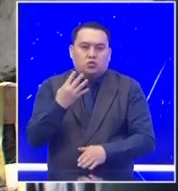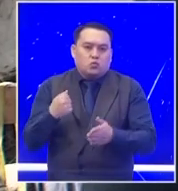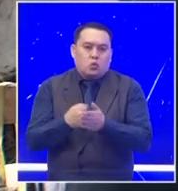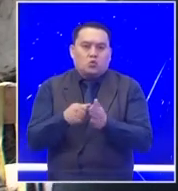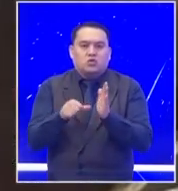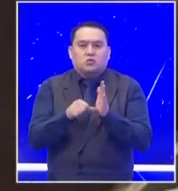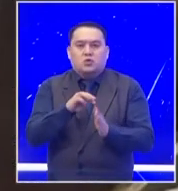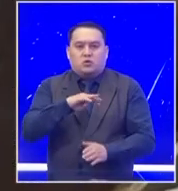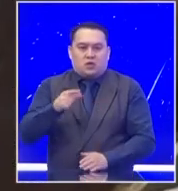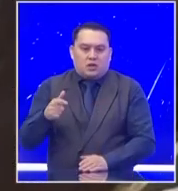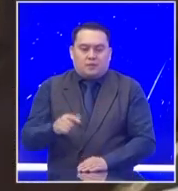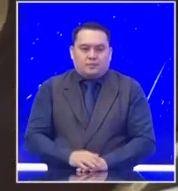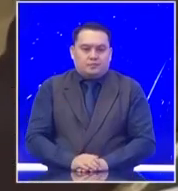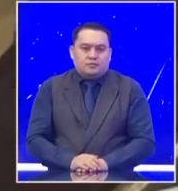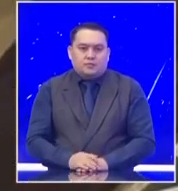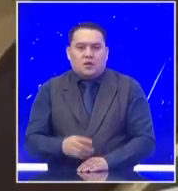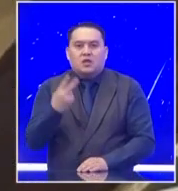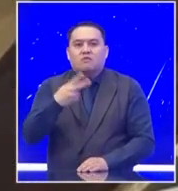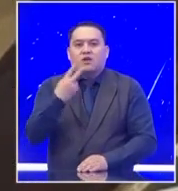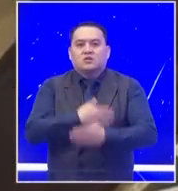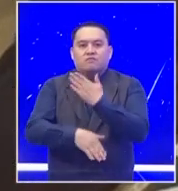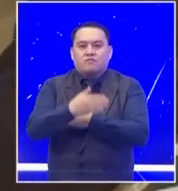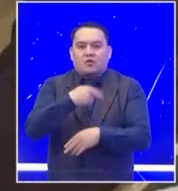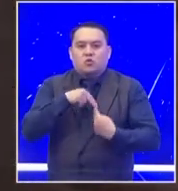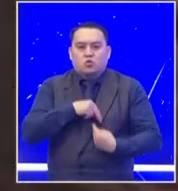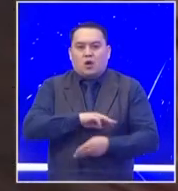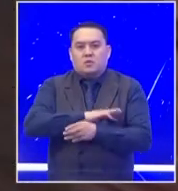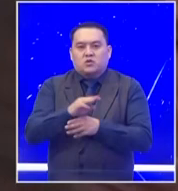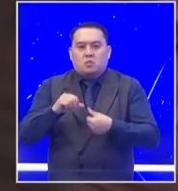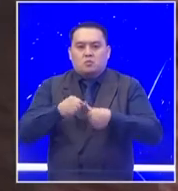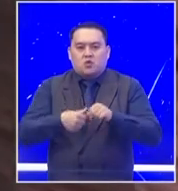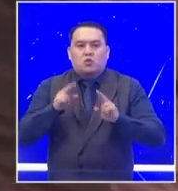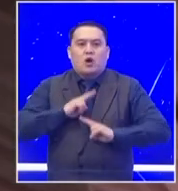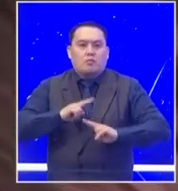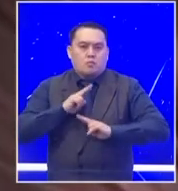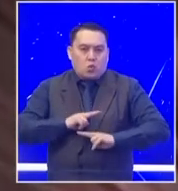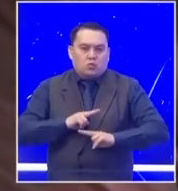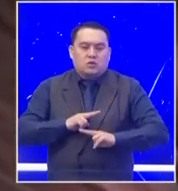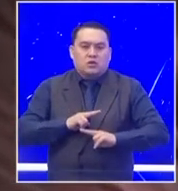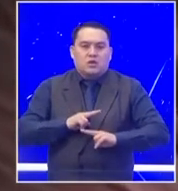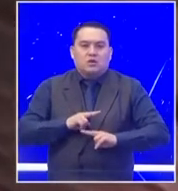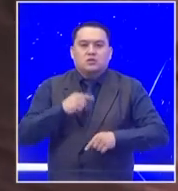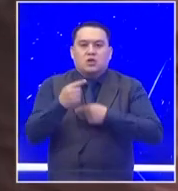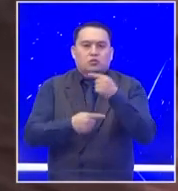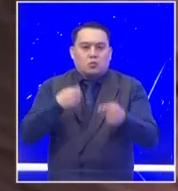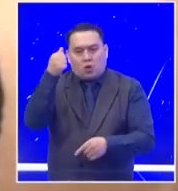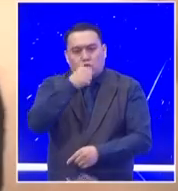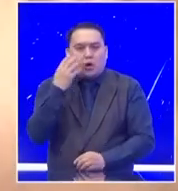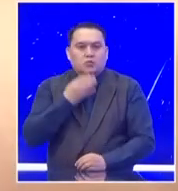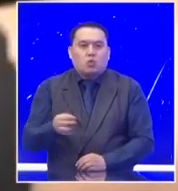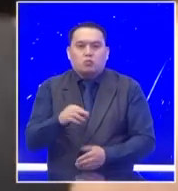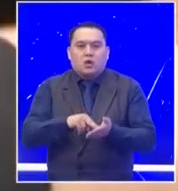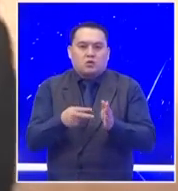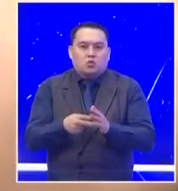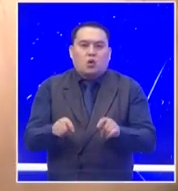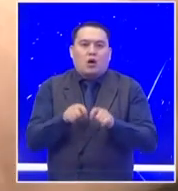6 миллионов тенге. С начала года 20 инвалидов уже трудоустроены на постоянную работу. И это не предел. В текущем году в Алматинской области